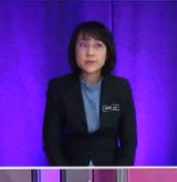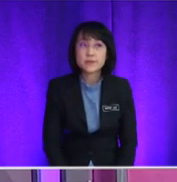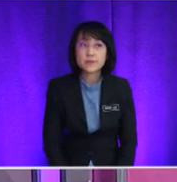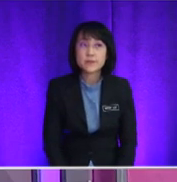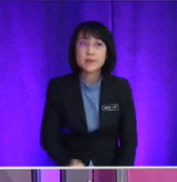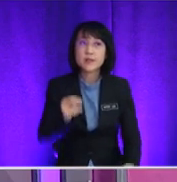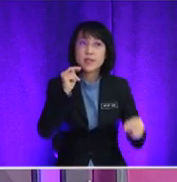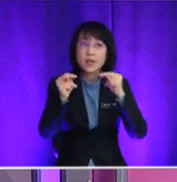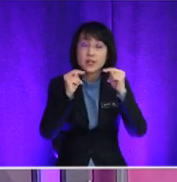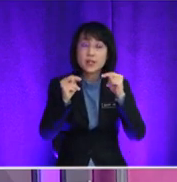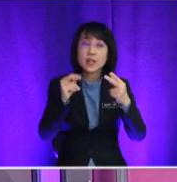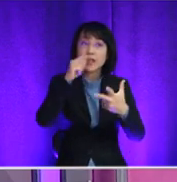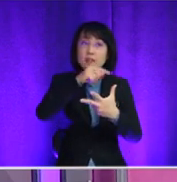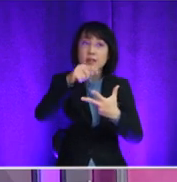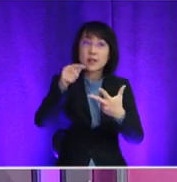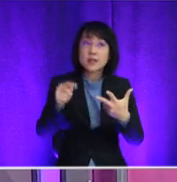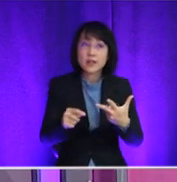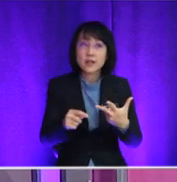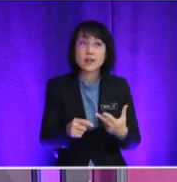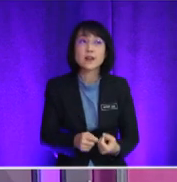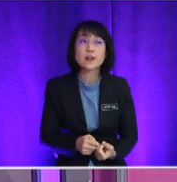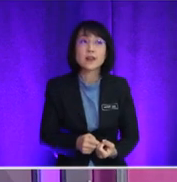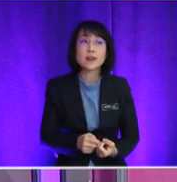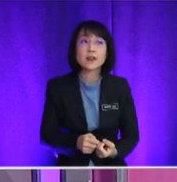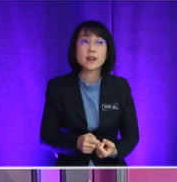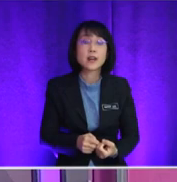amalan pengereman makanan diulang amalan penghilangan